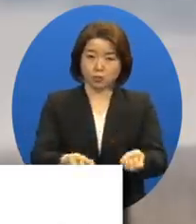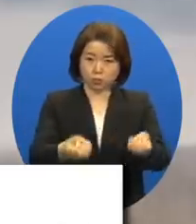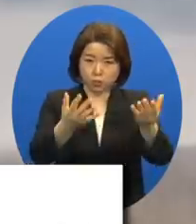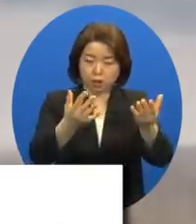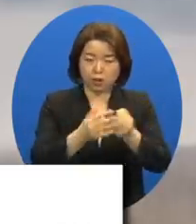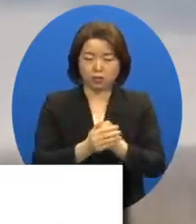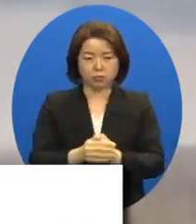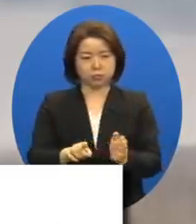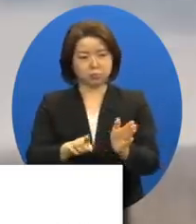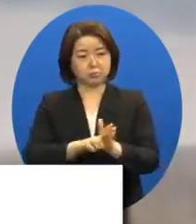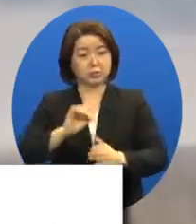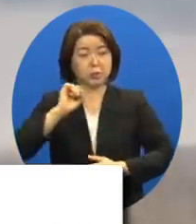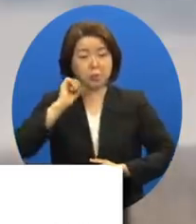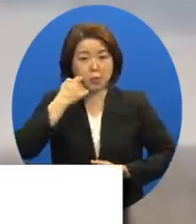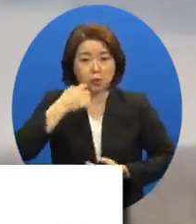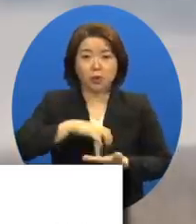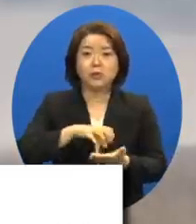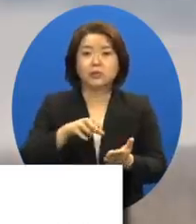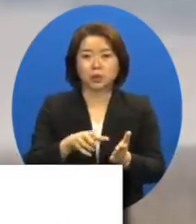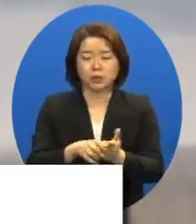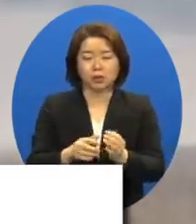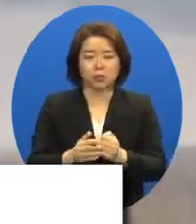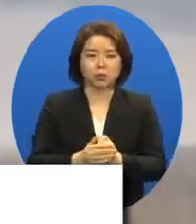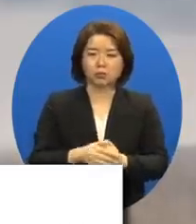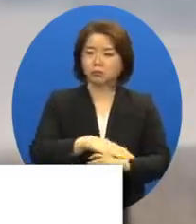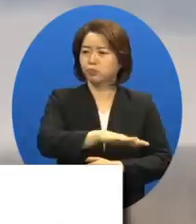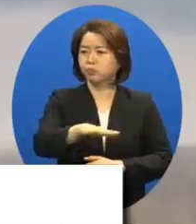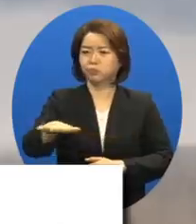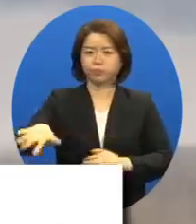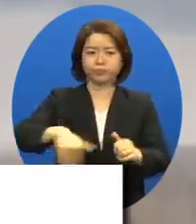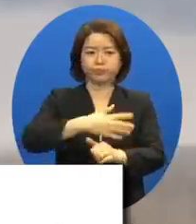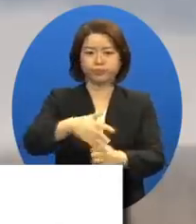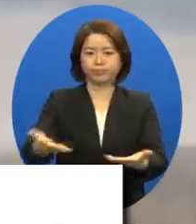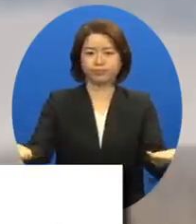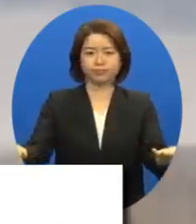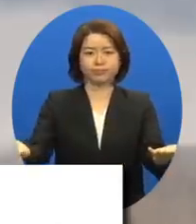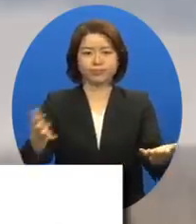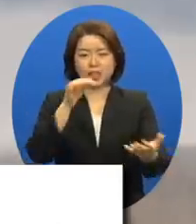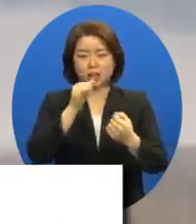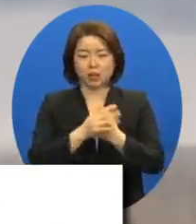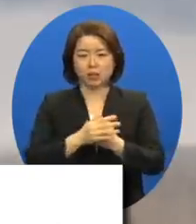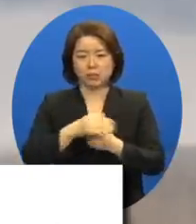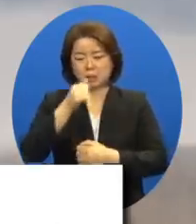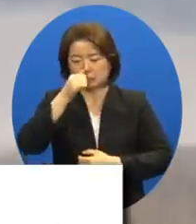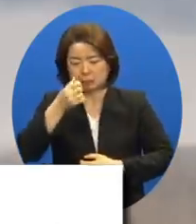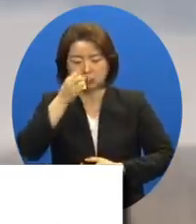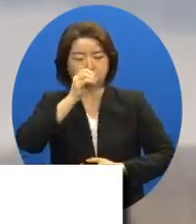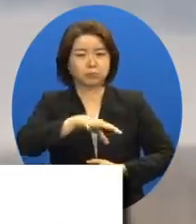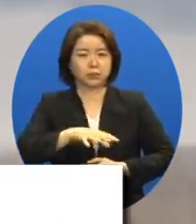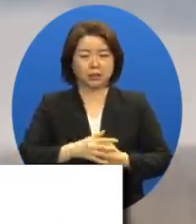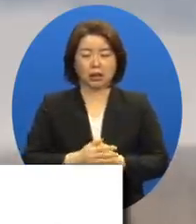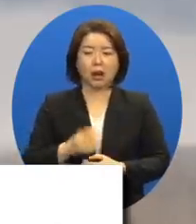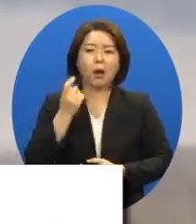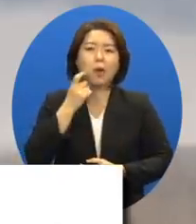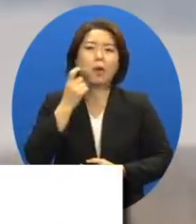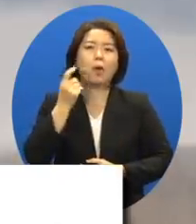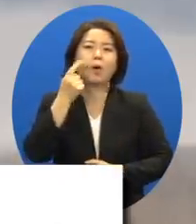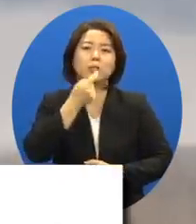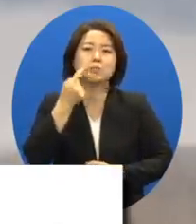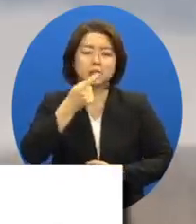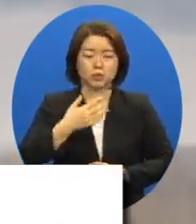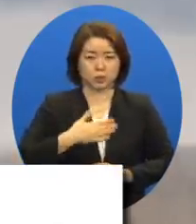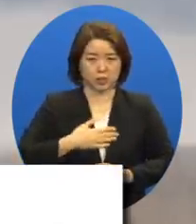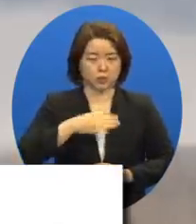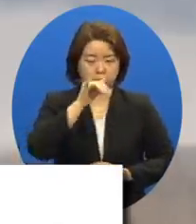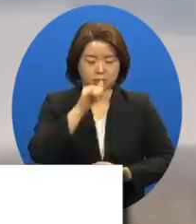믿어지지 않을 정도로 냉 합니다 무시하는 거죠 거짓말인 줄로 생각하는